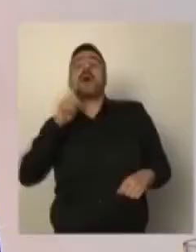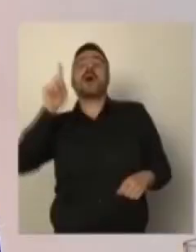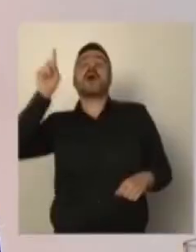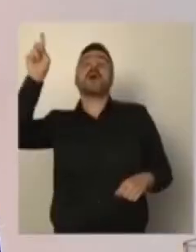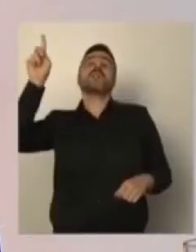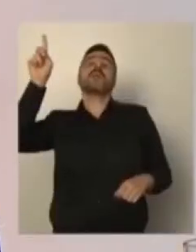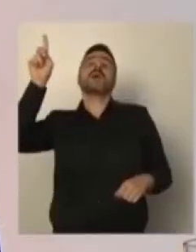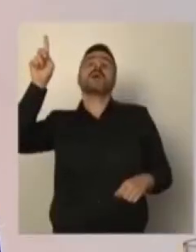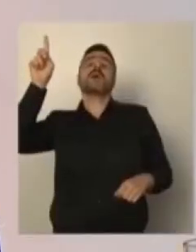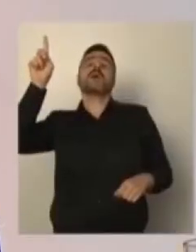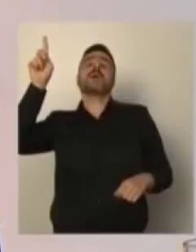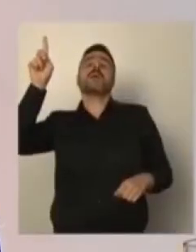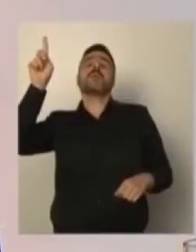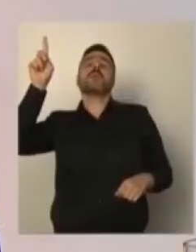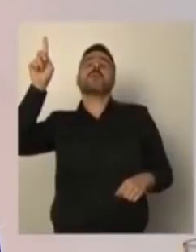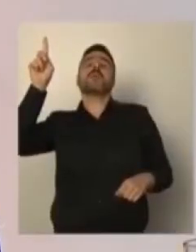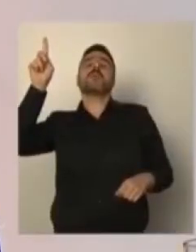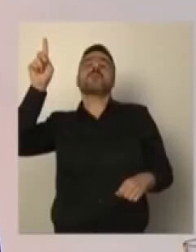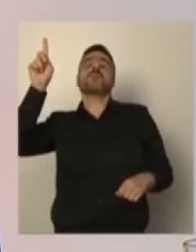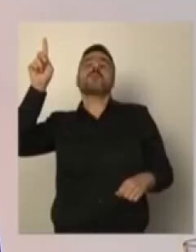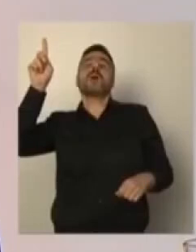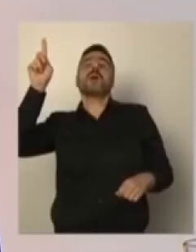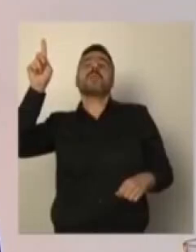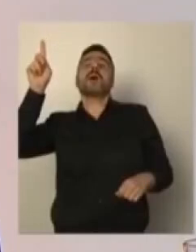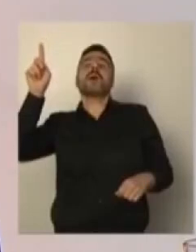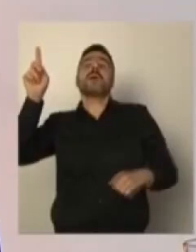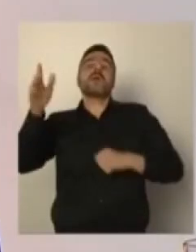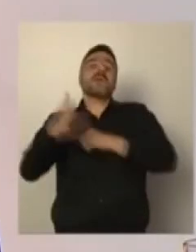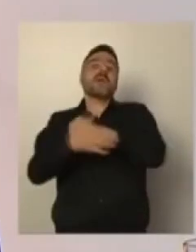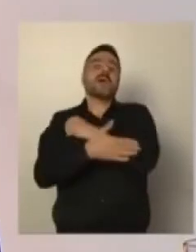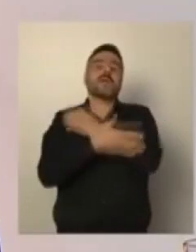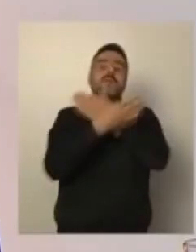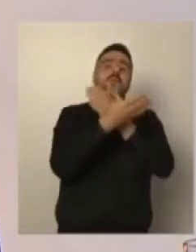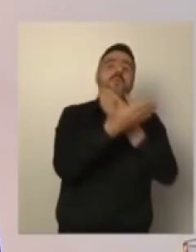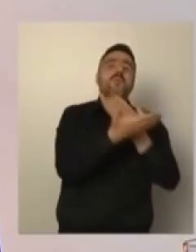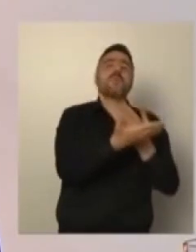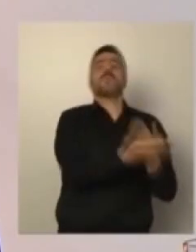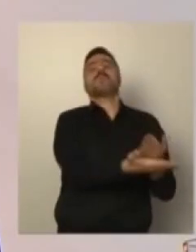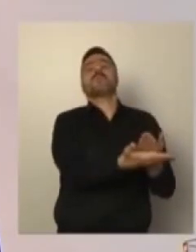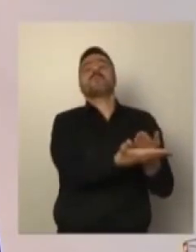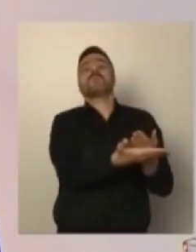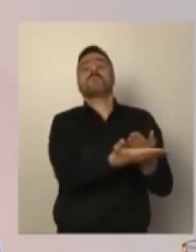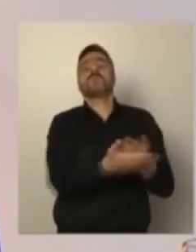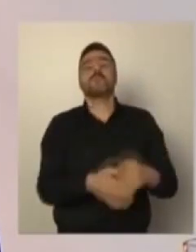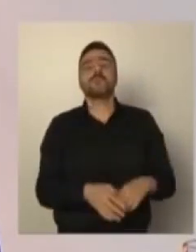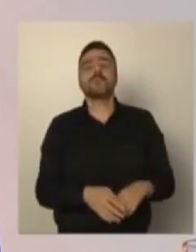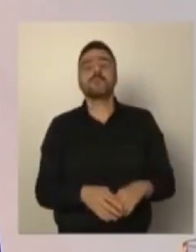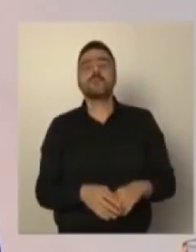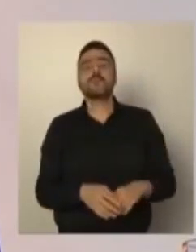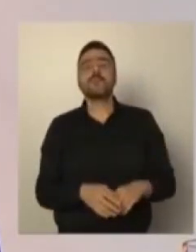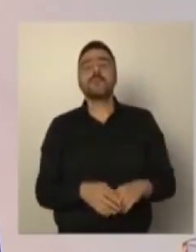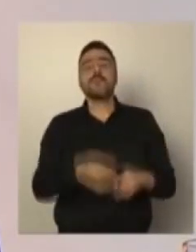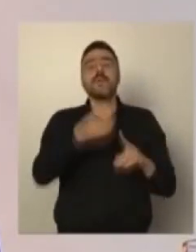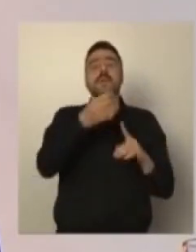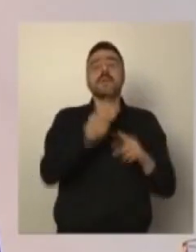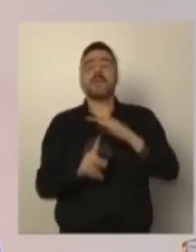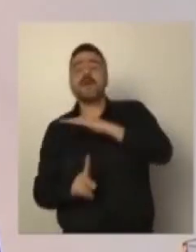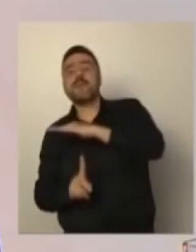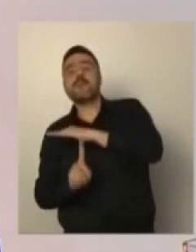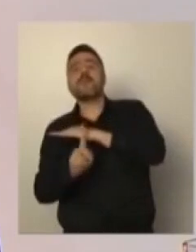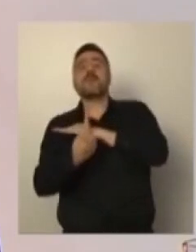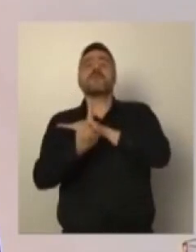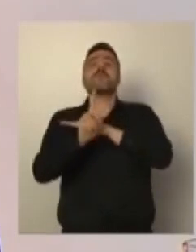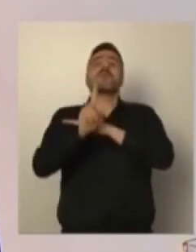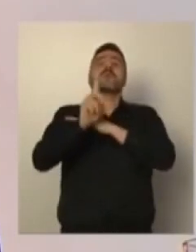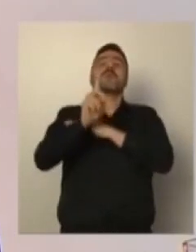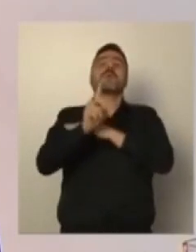Hak tarafından bir su serpilmiş oldu. İsra ve Miraç, Peygamber Efendimiz